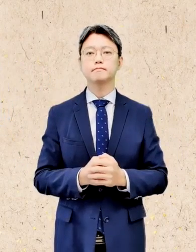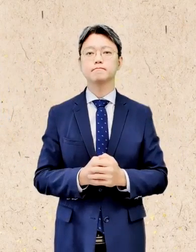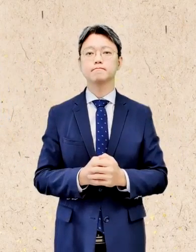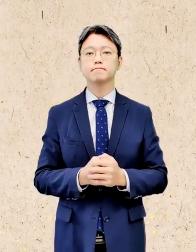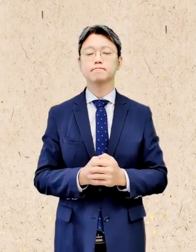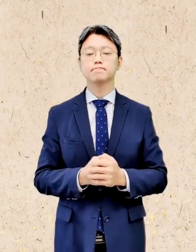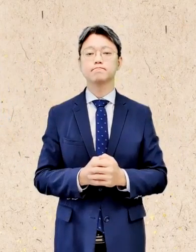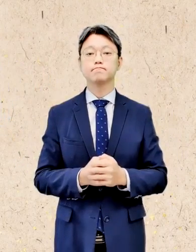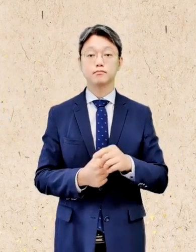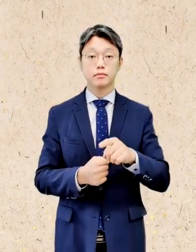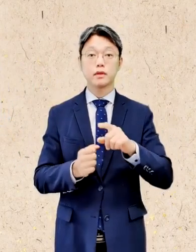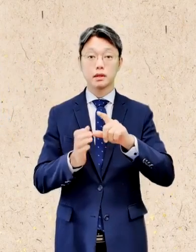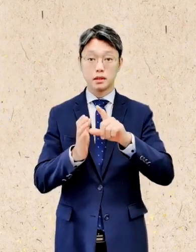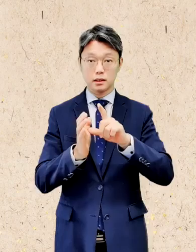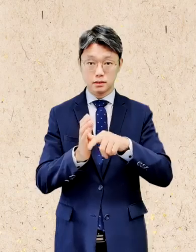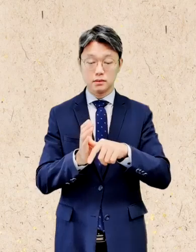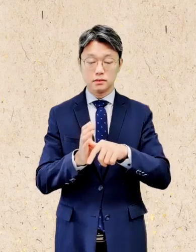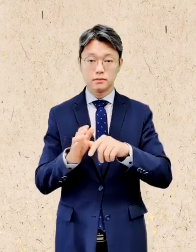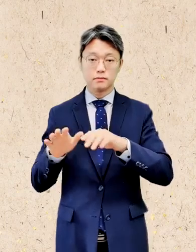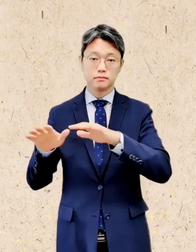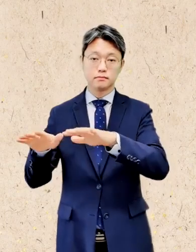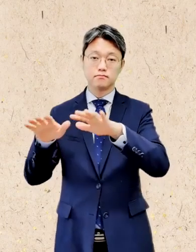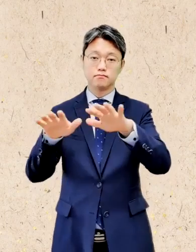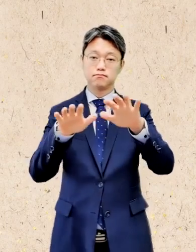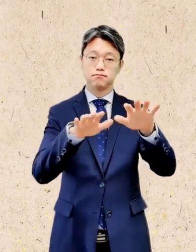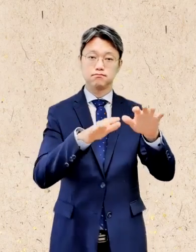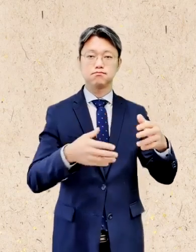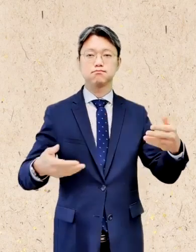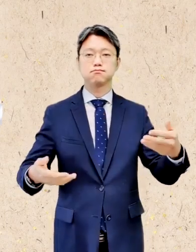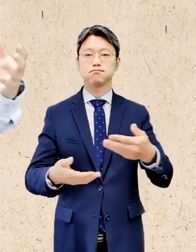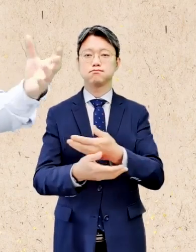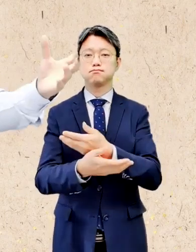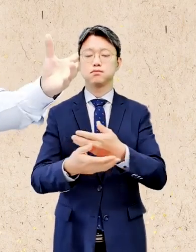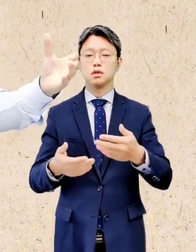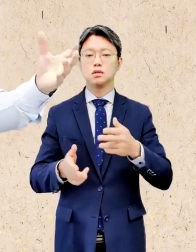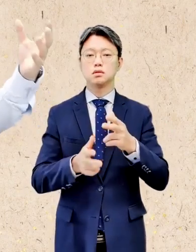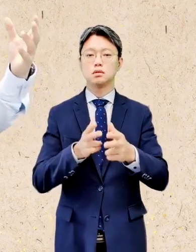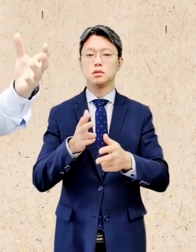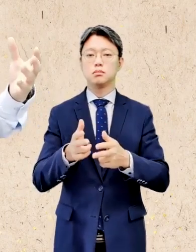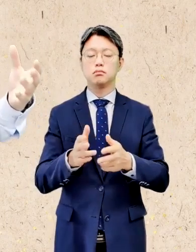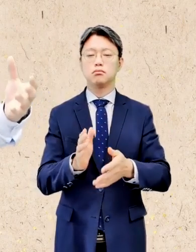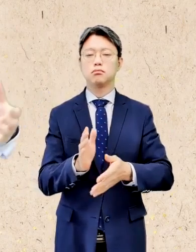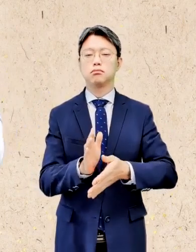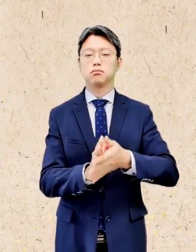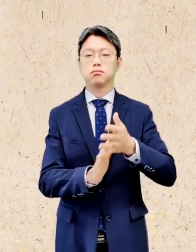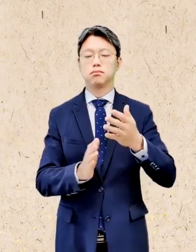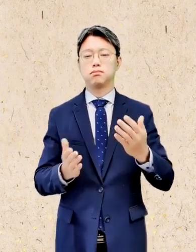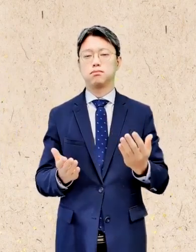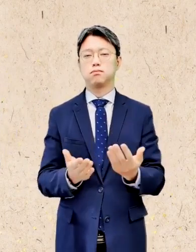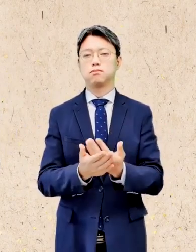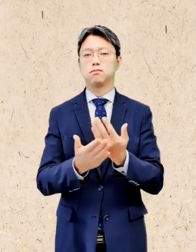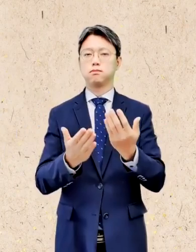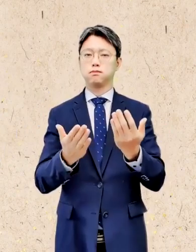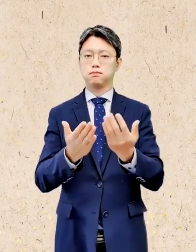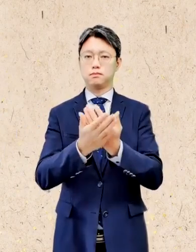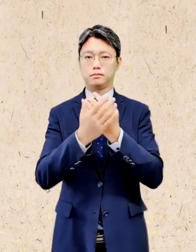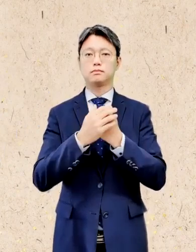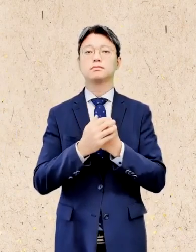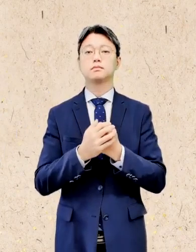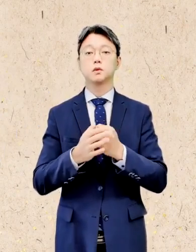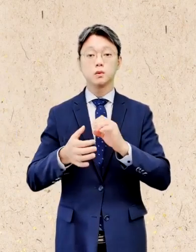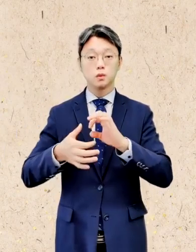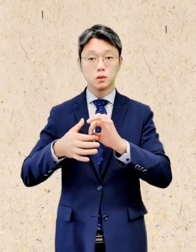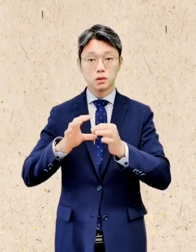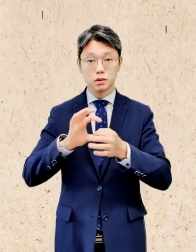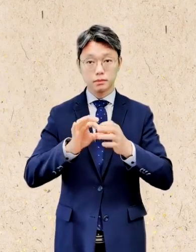당시의 고린도는 지중해 무역의 중심지이자 번창하는 상업 도시가 된 것입니다. 또한